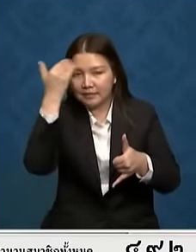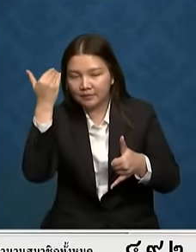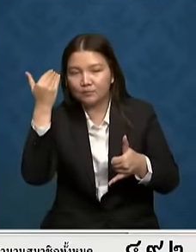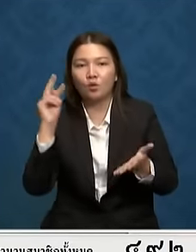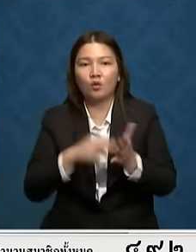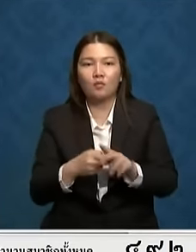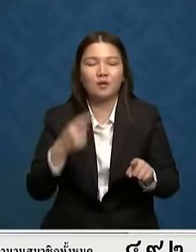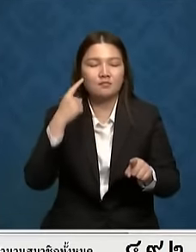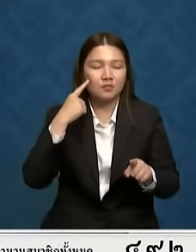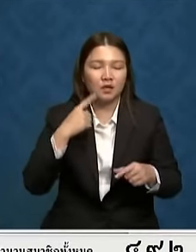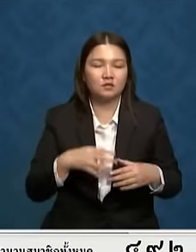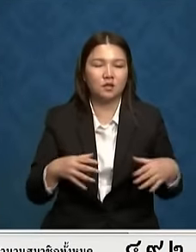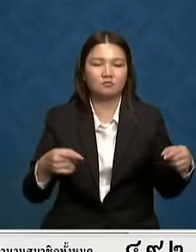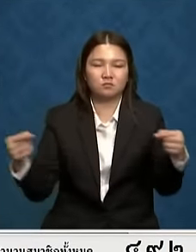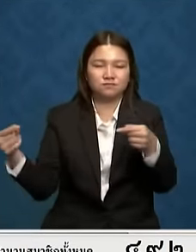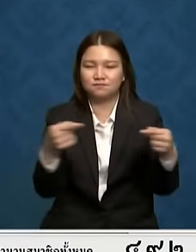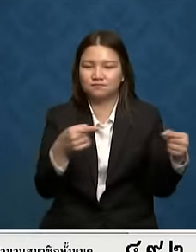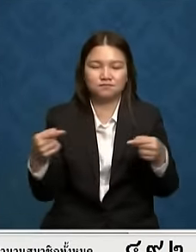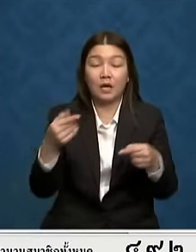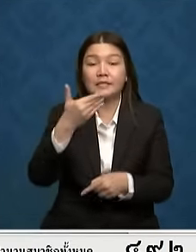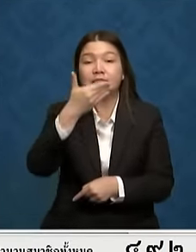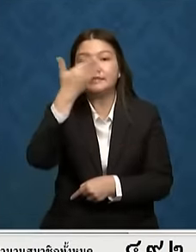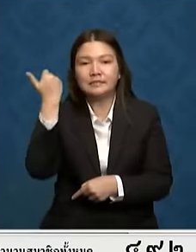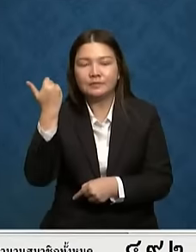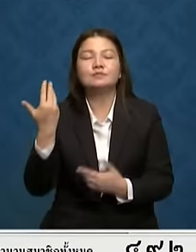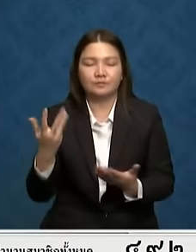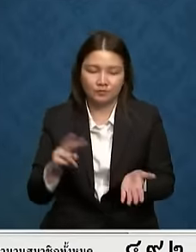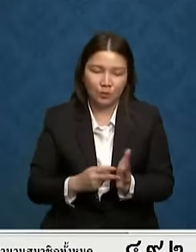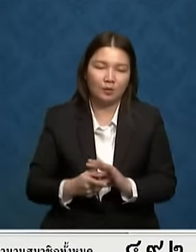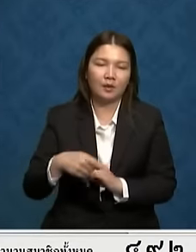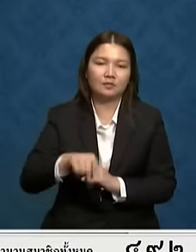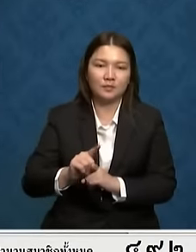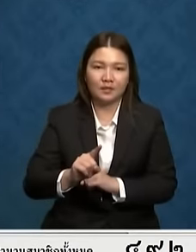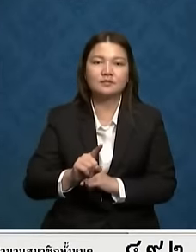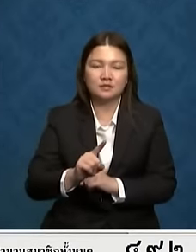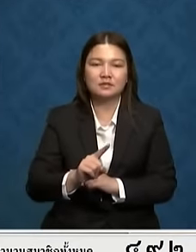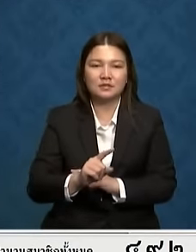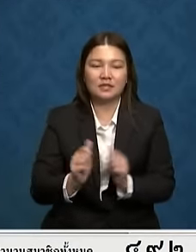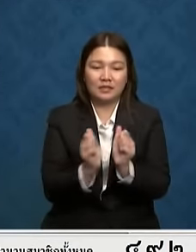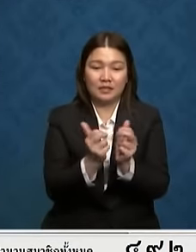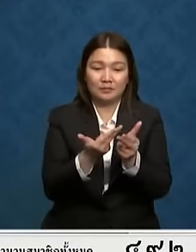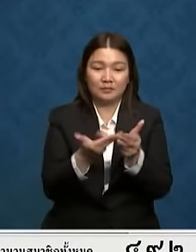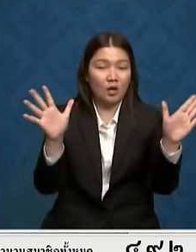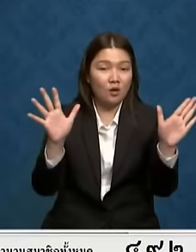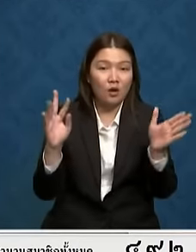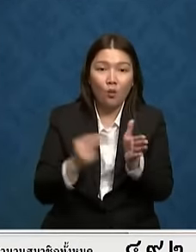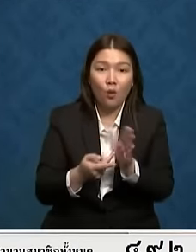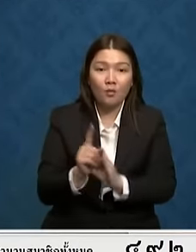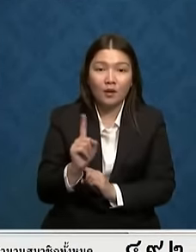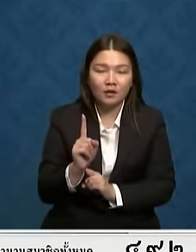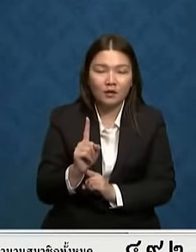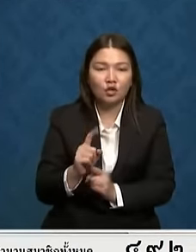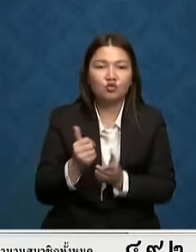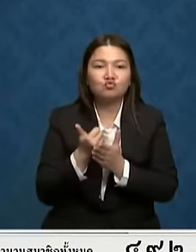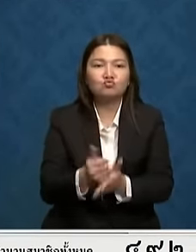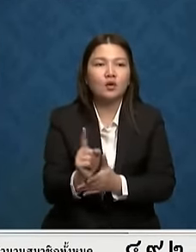แย้งที่เกิดขึ้นมาแล้วในอดีตและการนิรโทษกรรมเป็นหนึ่งในกลไกลบล้าง